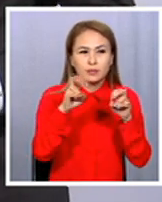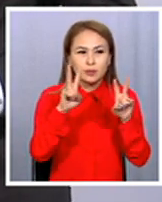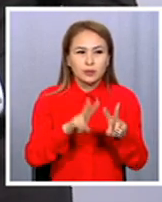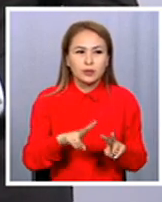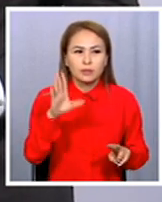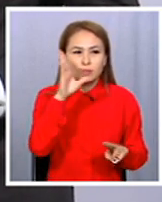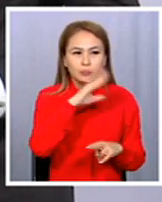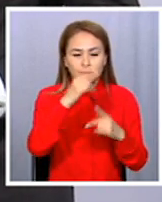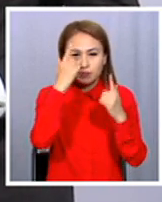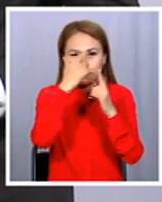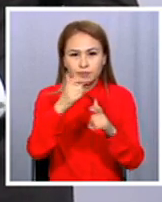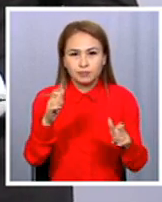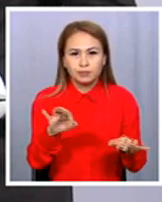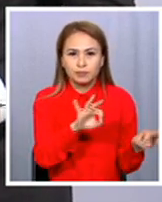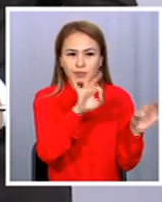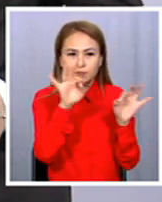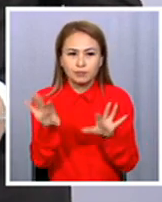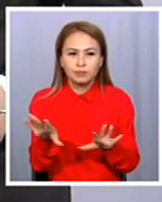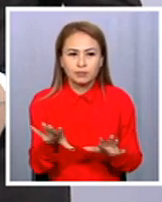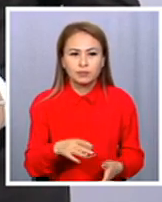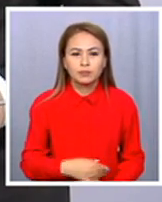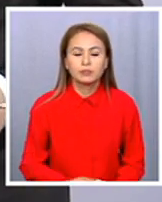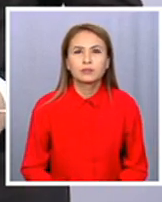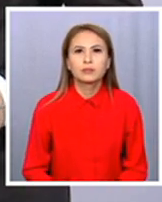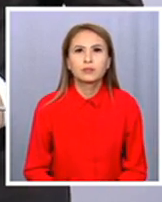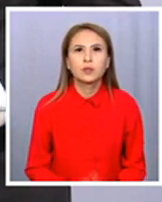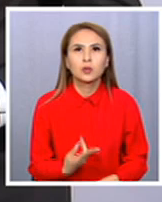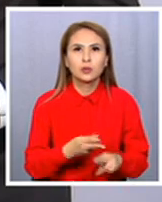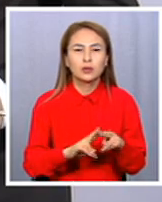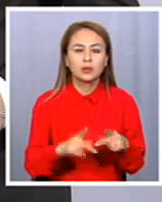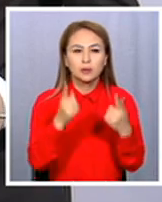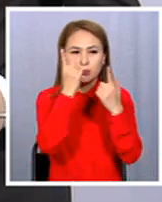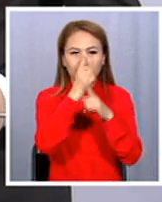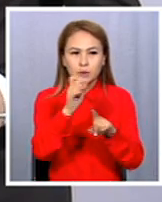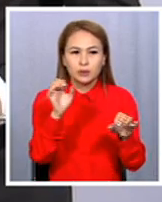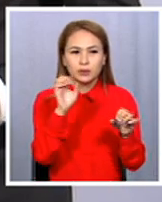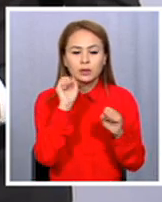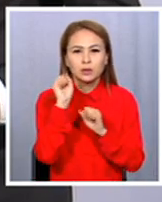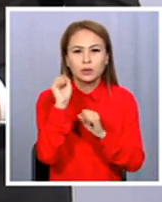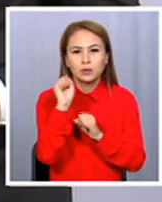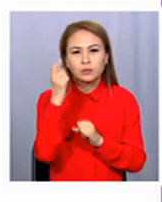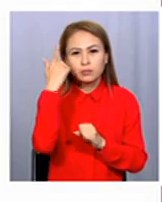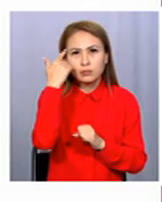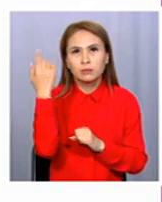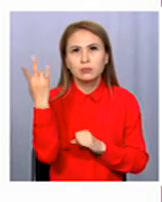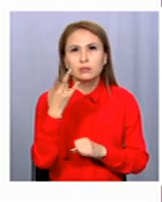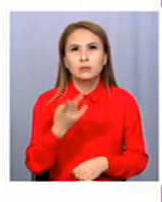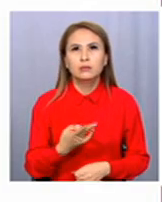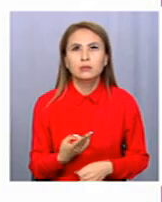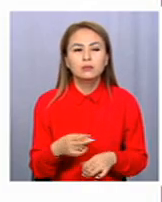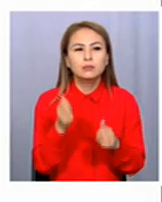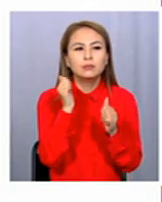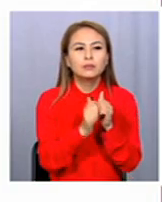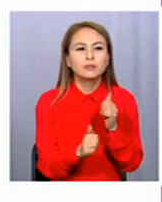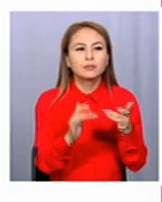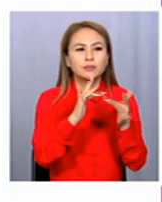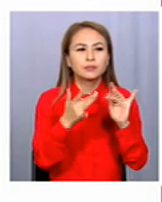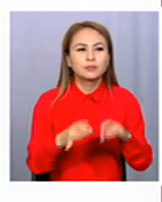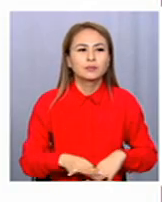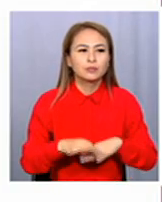мүмкін. Біз соның зиян болатын деректерінен қорғана білуіміз қажет. Әрбір интернет